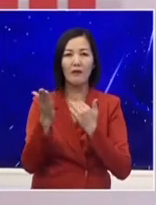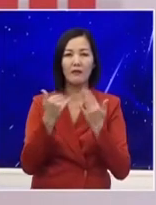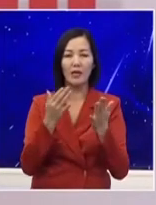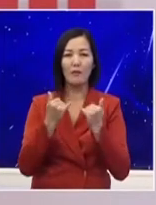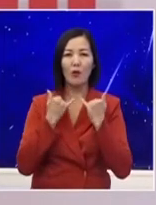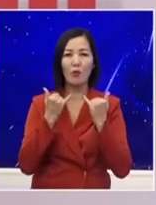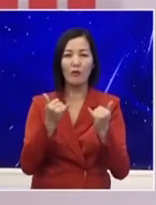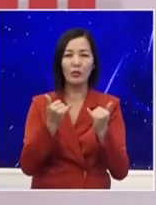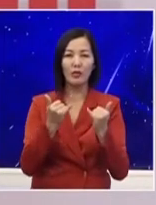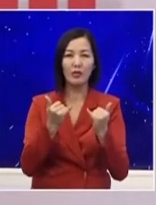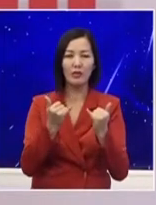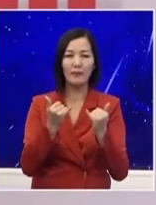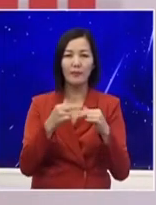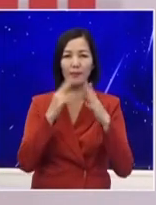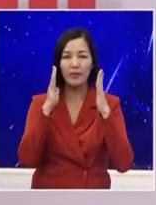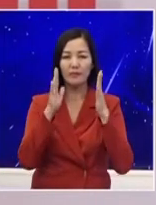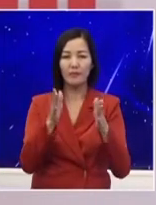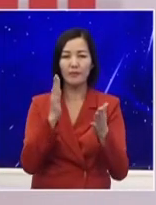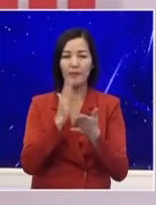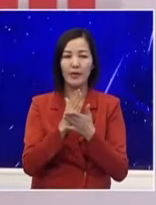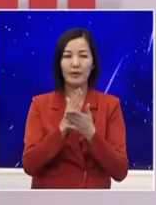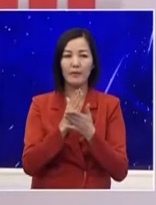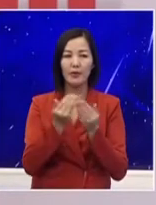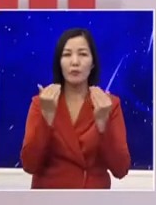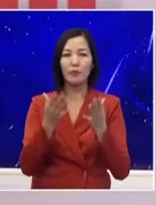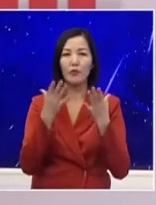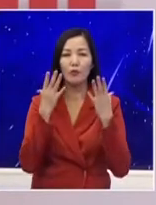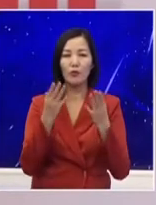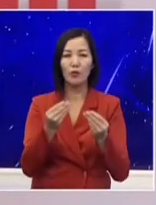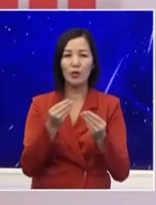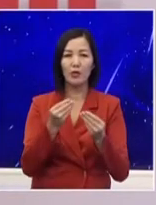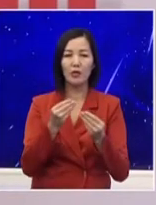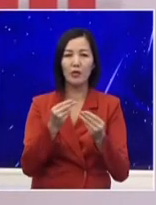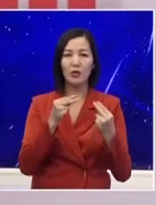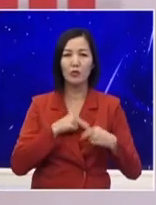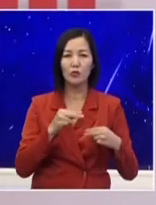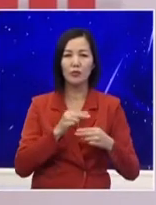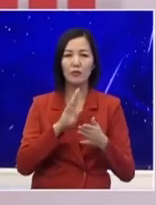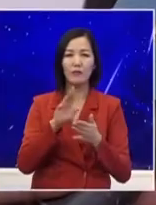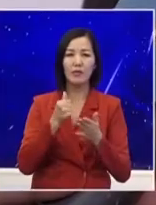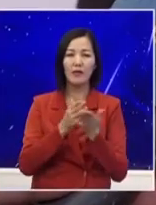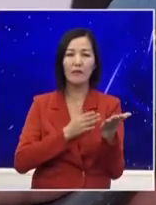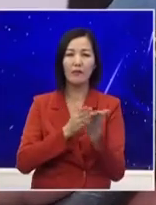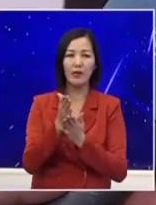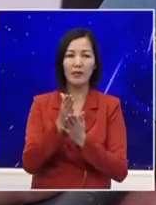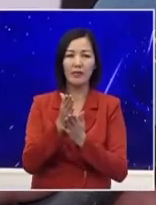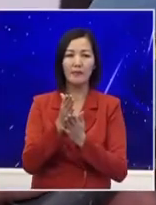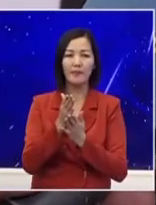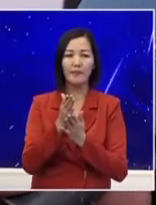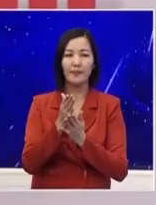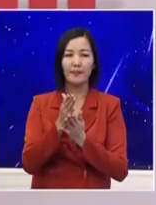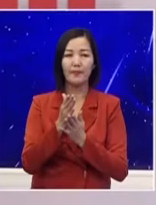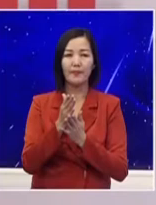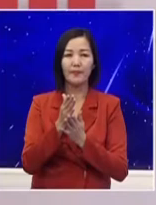конфессияаралық келісімге басым бейімділік берген. Соның бәрі мына бүгінгі негізгі жұмысымыздың бағыты есебінде қаралады. Біз бір сөзбен айтқанда